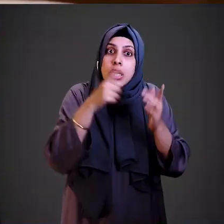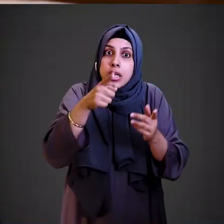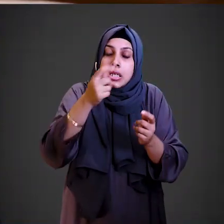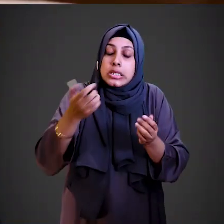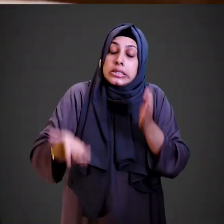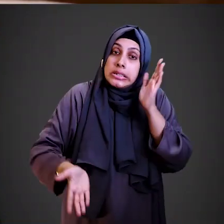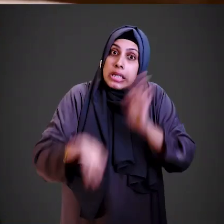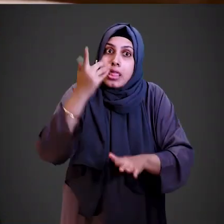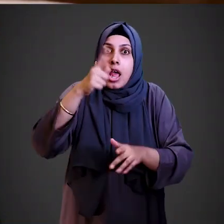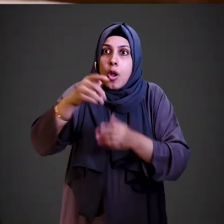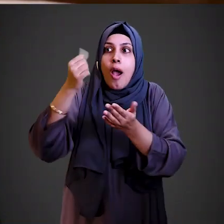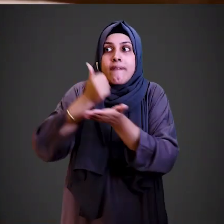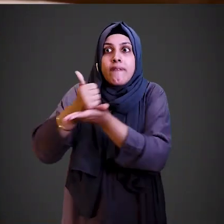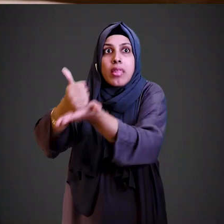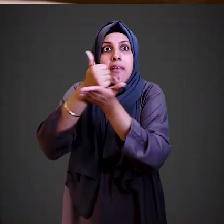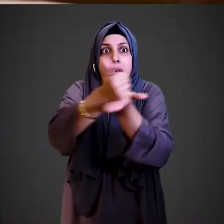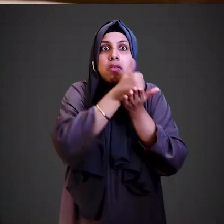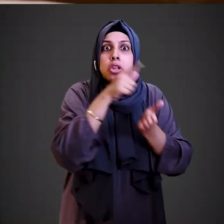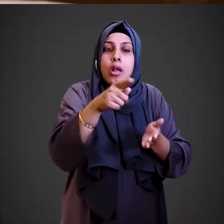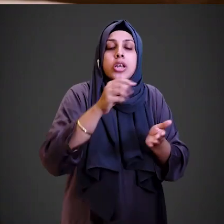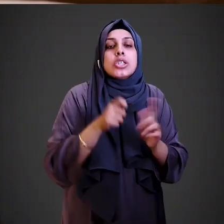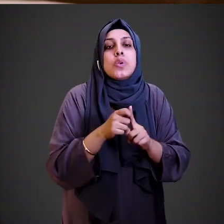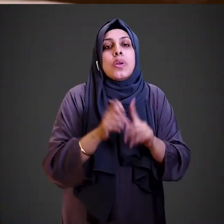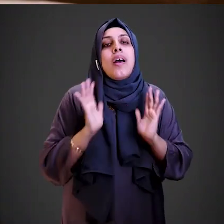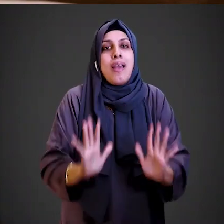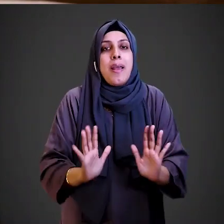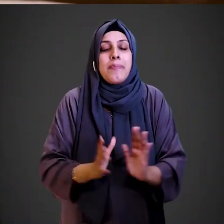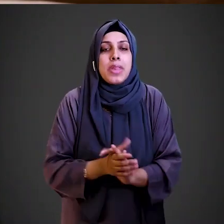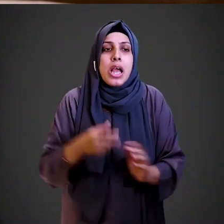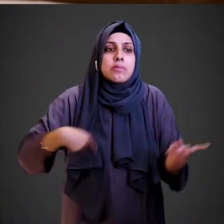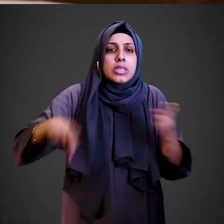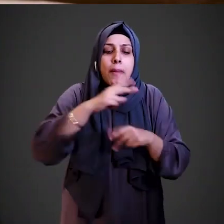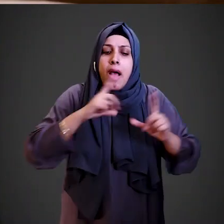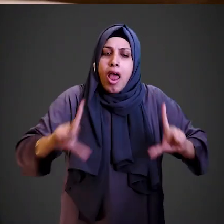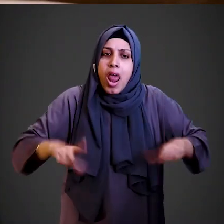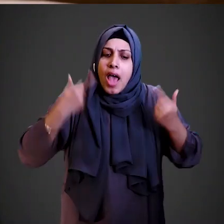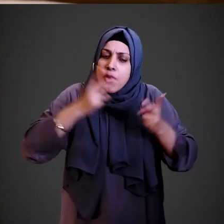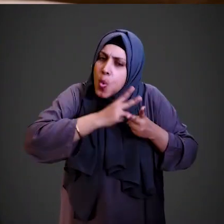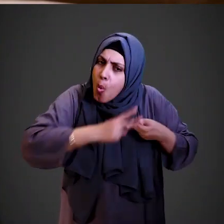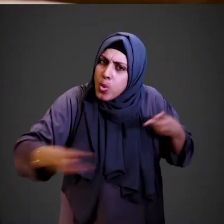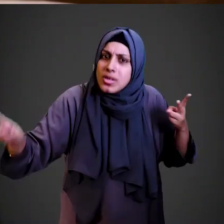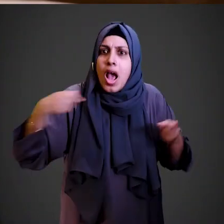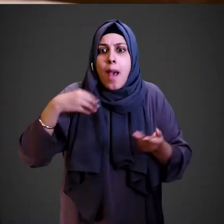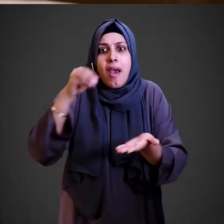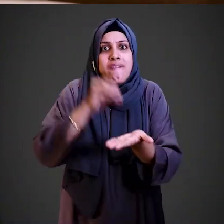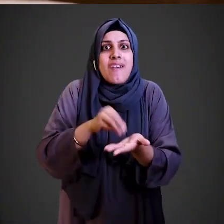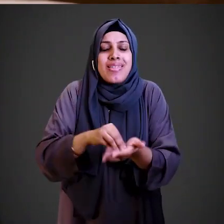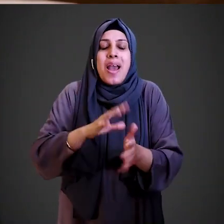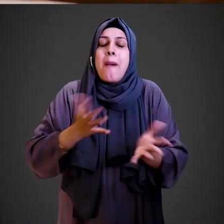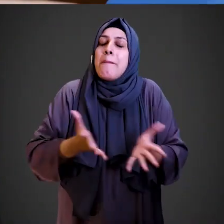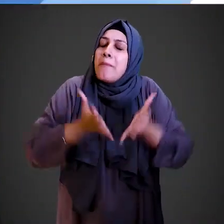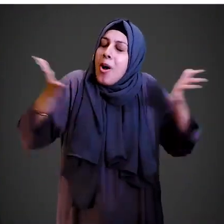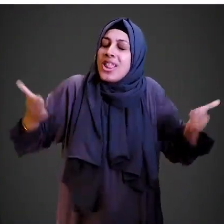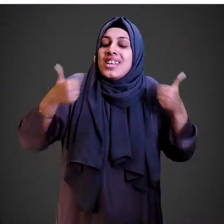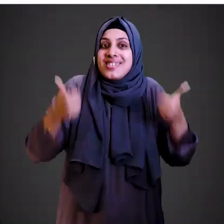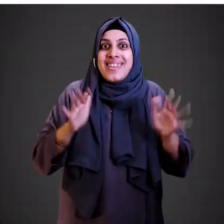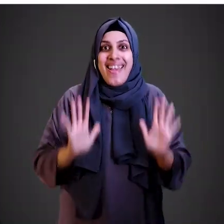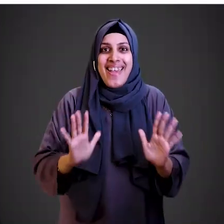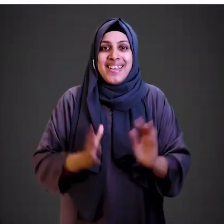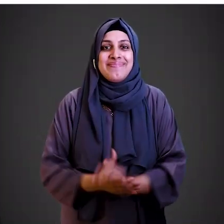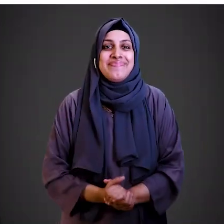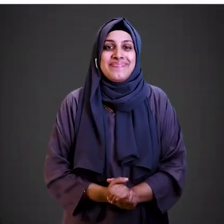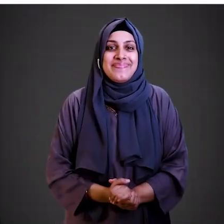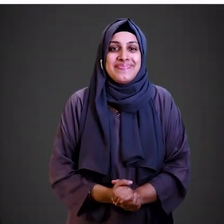से ज़्यादा सहूलत पसंद चीज़ों का हम इस्तेमाल करें और अपनी रोज़मर्रा की ज़िंदगी में इन्हीं चीज़ों से फ़ायदा उठाकर अपनी ज़िंदगी को आगे